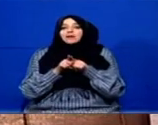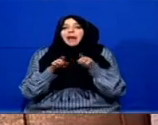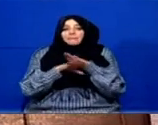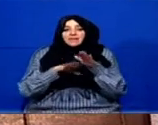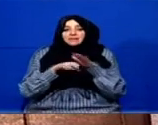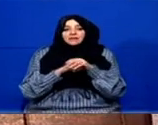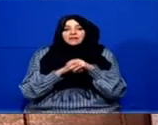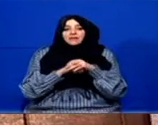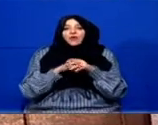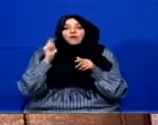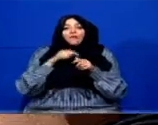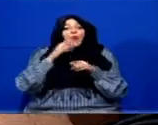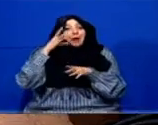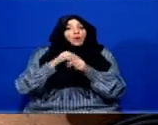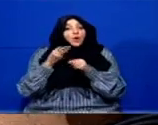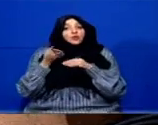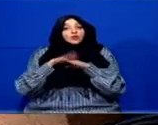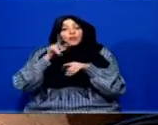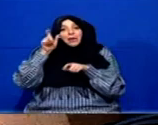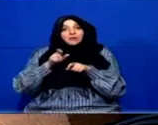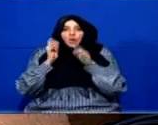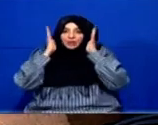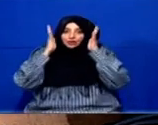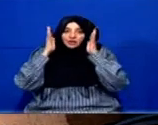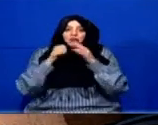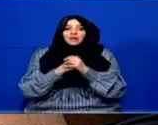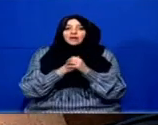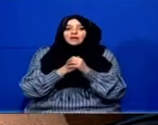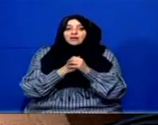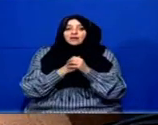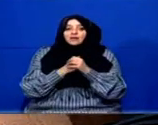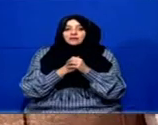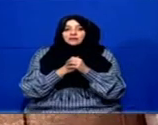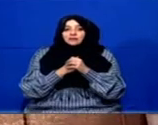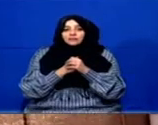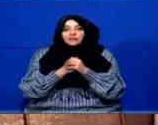يحفظ على الشيخ ثاني شيخ ثاني الامر الثاني